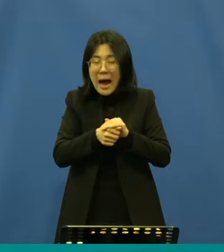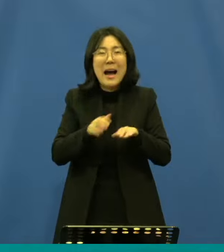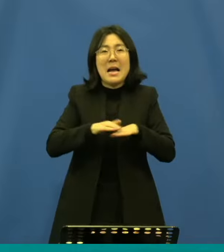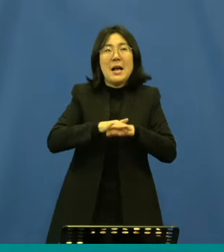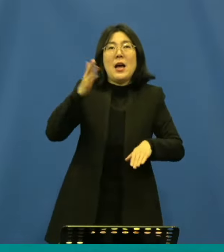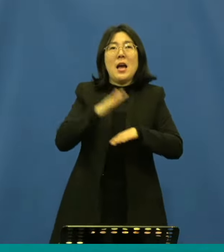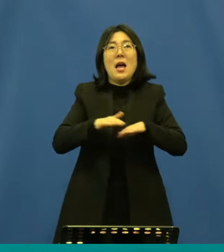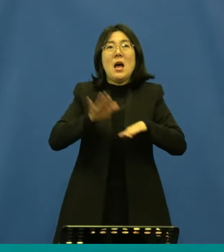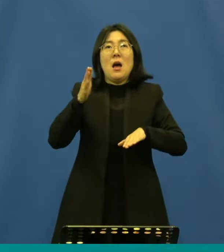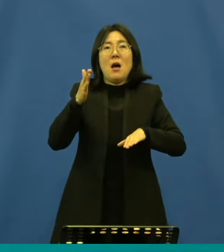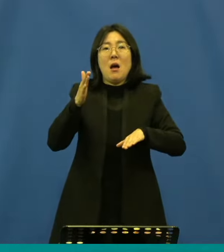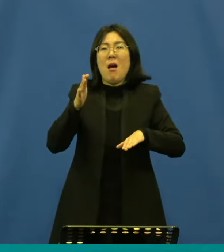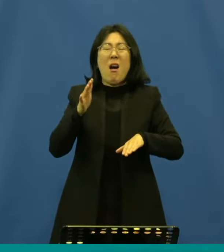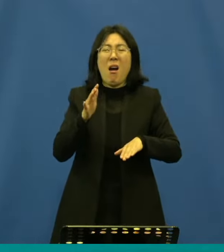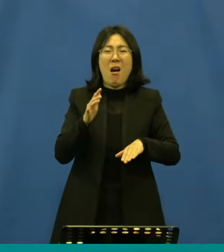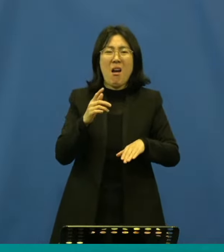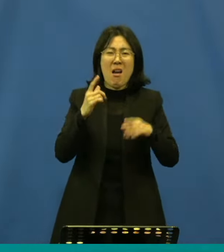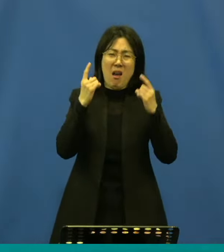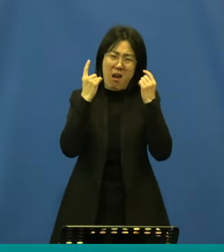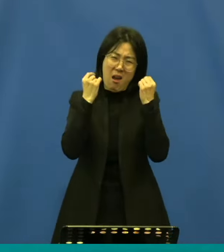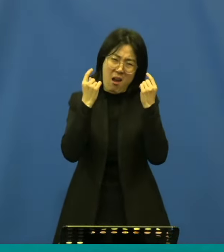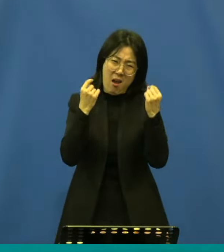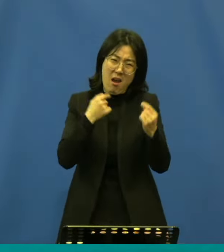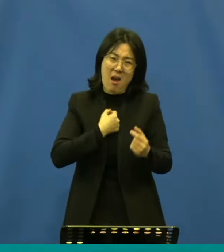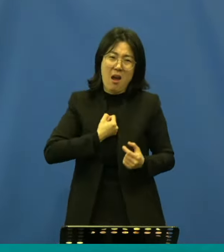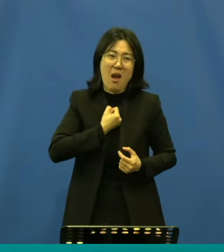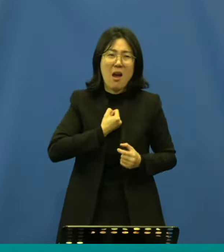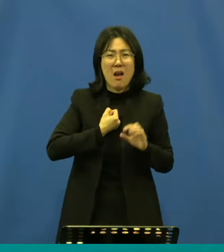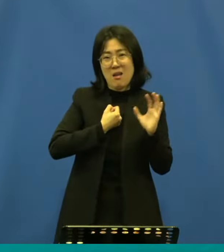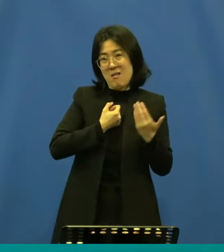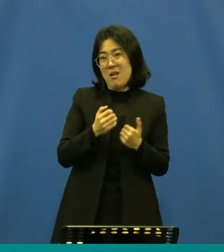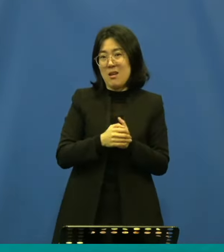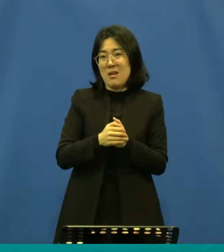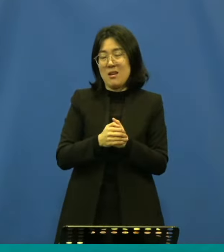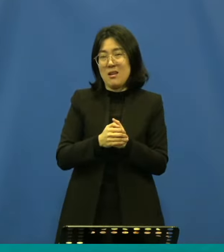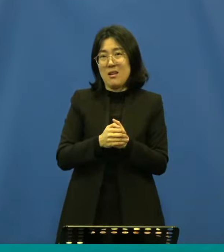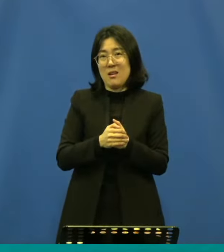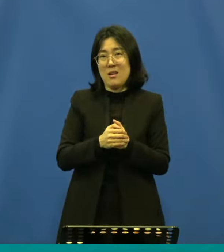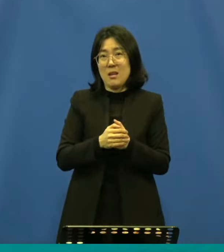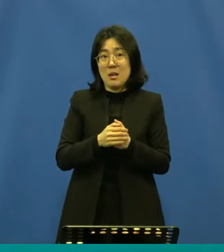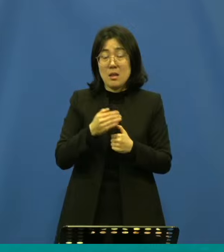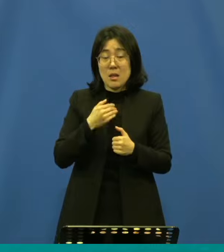올라와요. 그리고 이 열등감을 가지면 시각이 굉장히 좁아집니다.